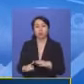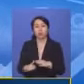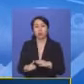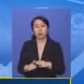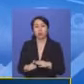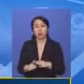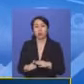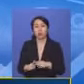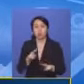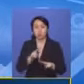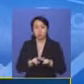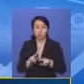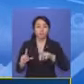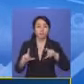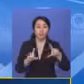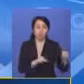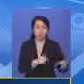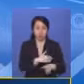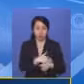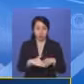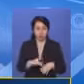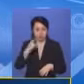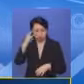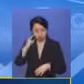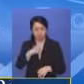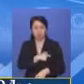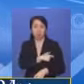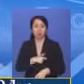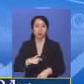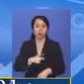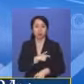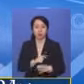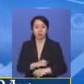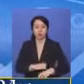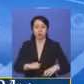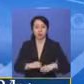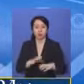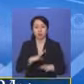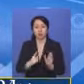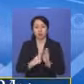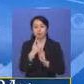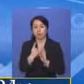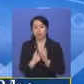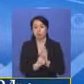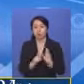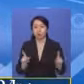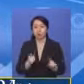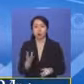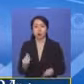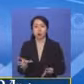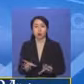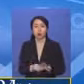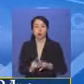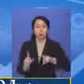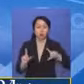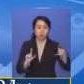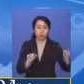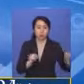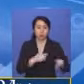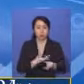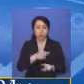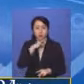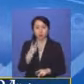пределы Республики Казахстан, потому что депутаты нашей фракции ставили вопрос о том, что коррупционеры вывозят огромные деньги за